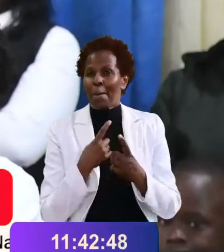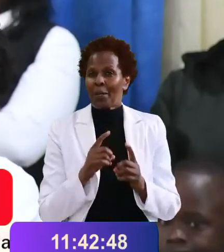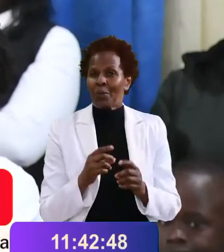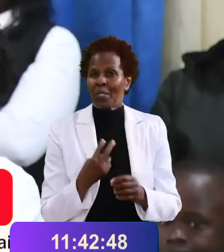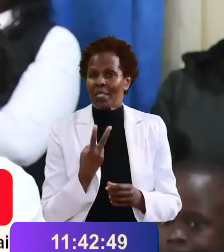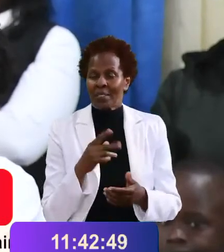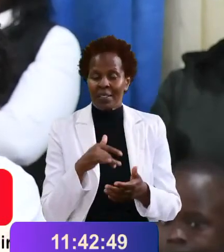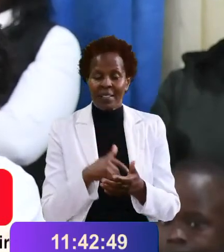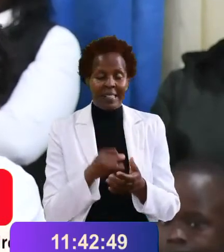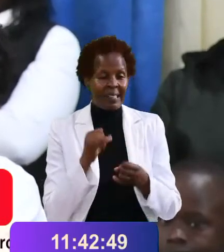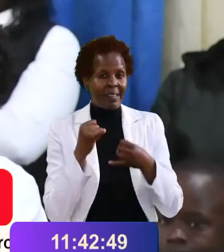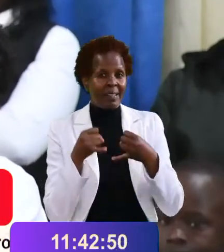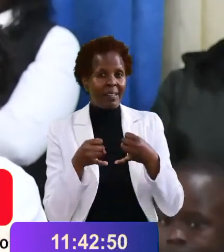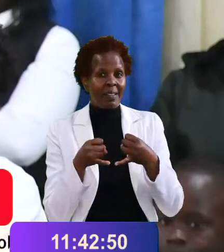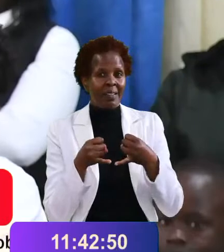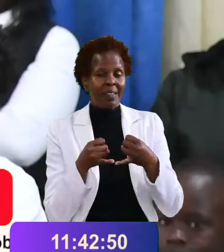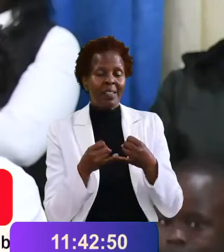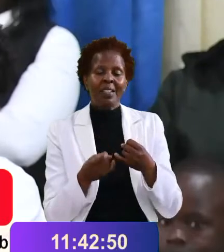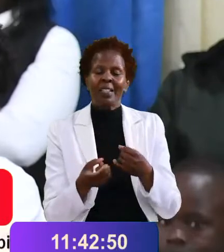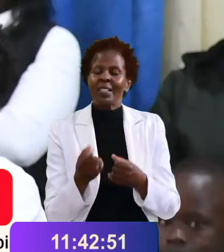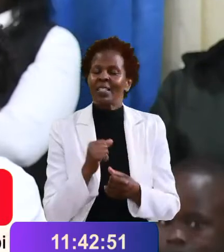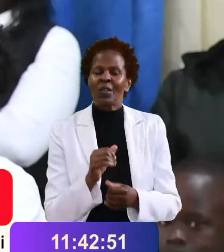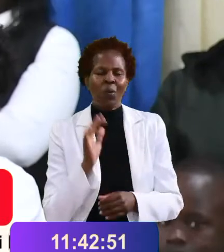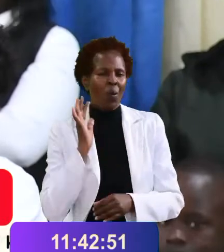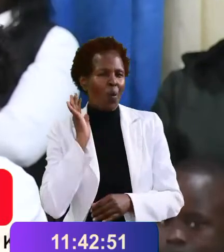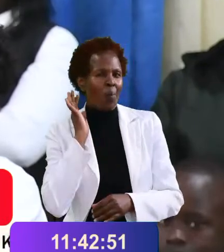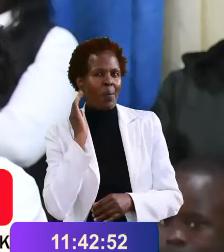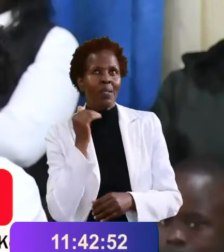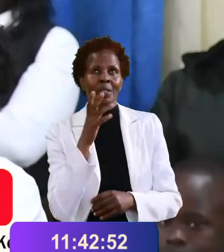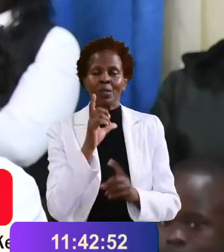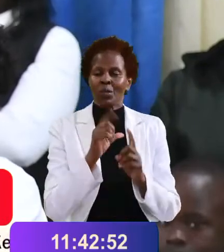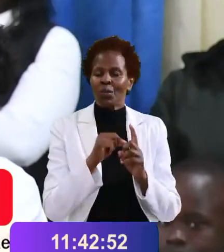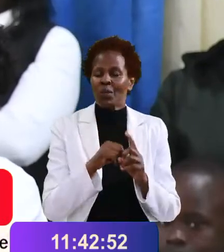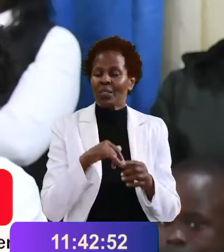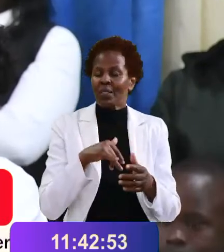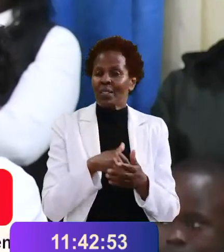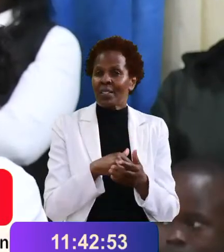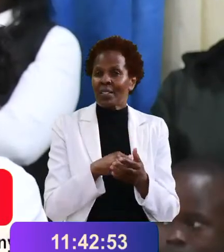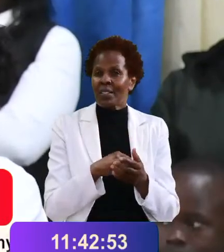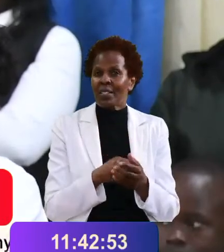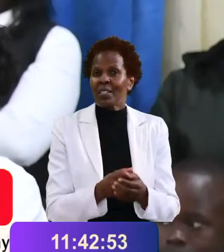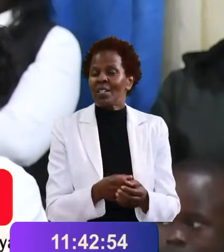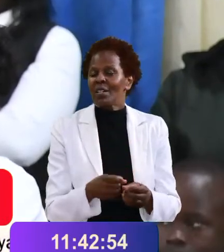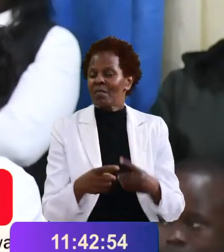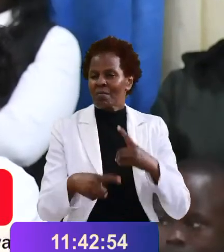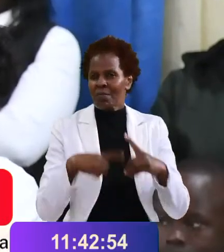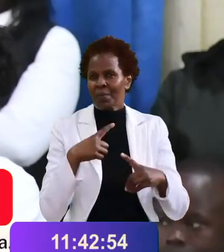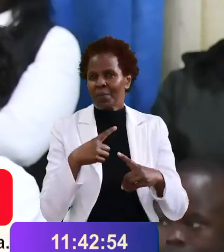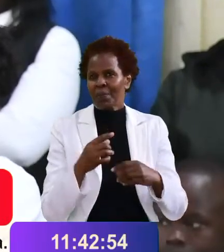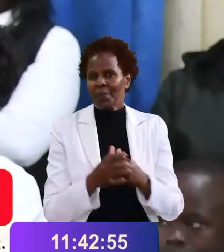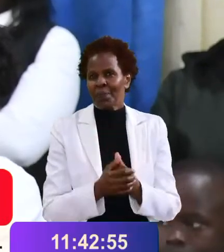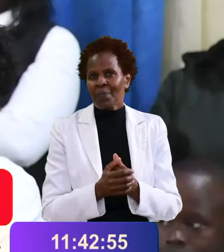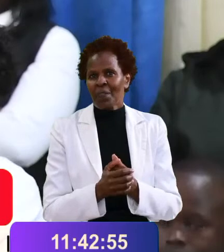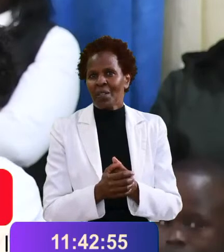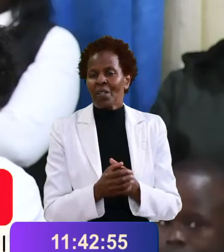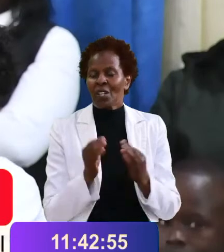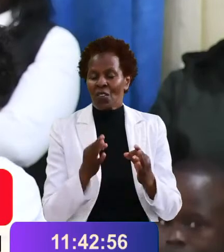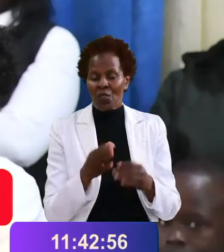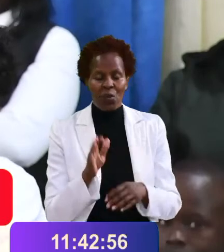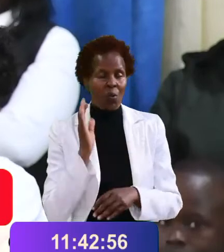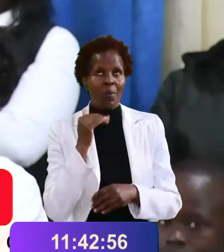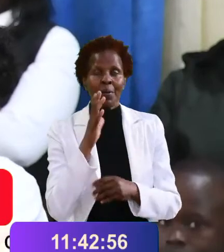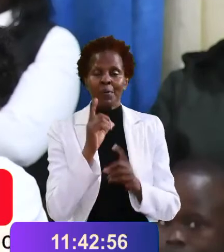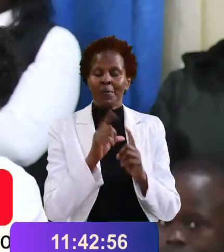tunaona mwishowe alikuja na akatii maneno ya Mungu, ndio alifanikiwa. Tukitii maneno ya